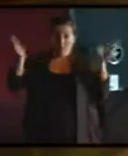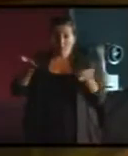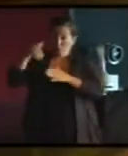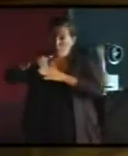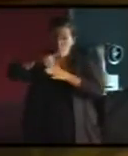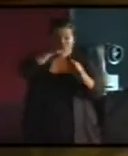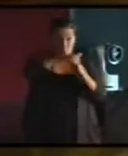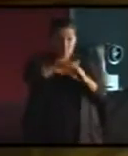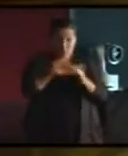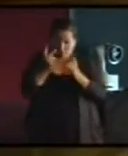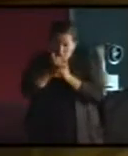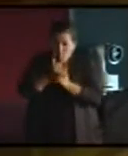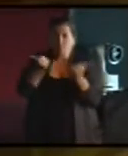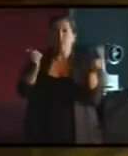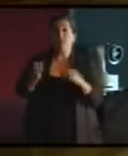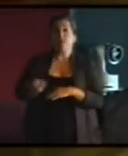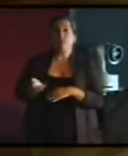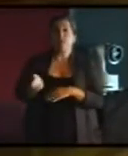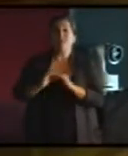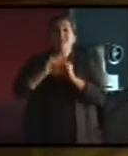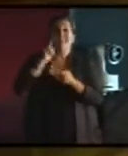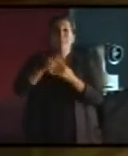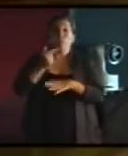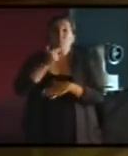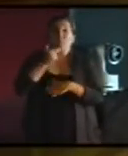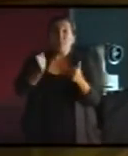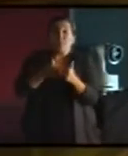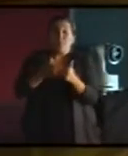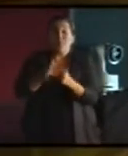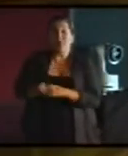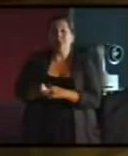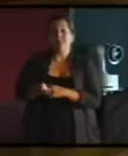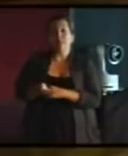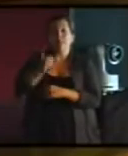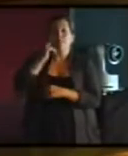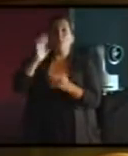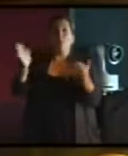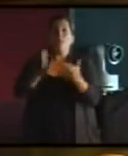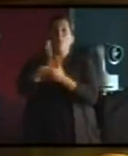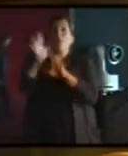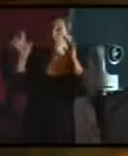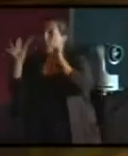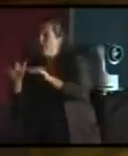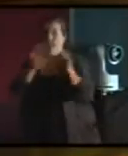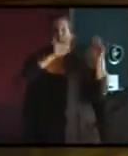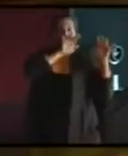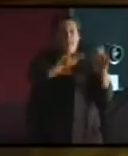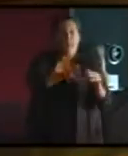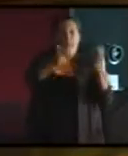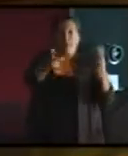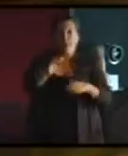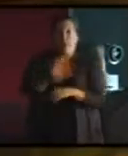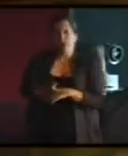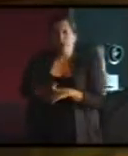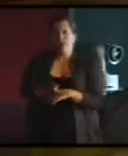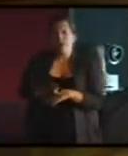des usages, c'est sa petite sœur. C'est-à-dire, c'est ces projets qui sont des halles urbaines. Voilà, on redécouvre la halle